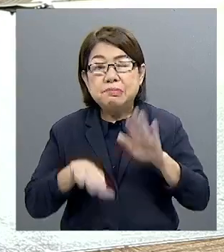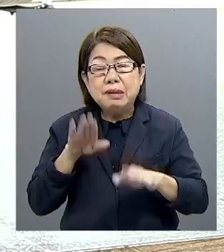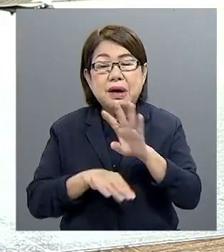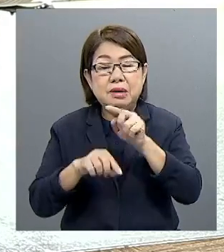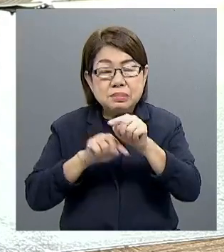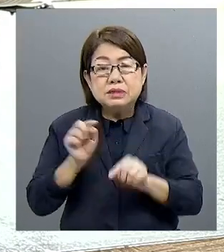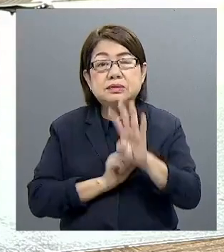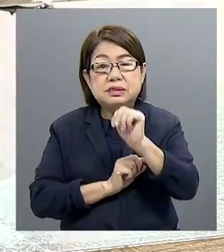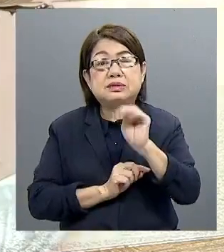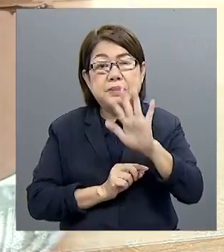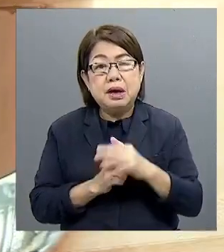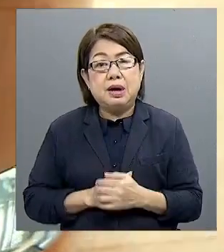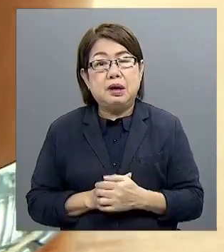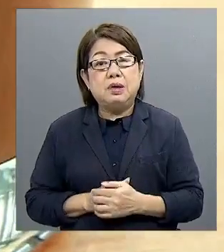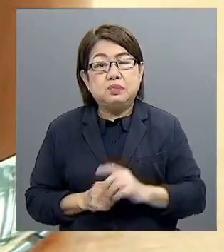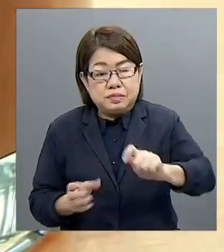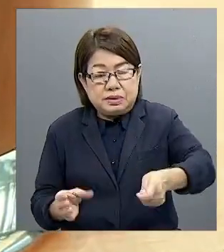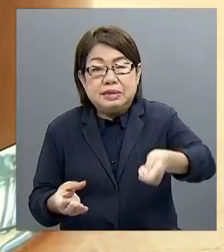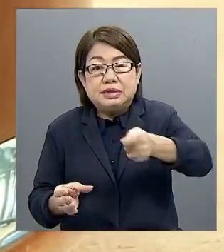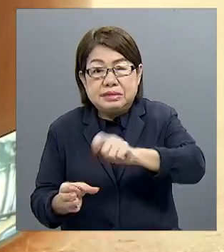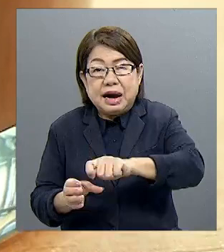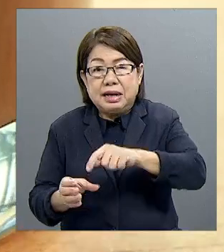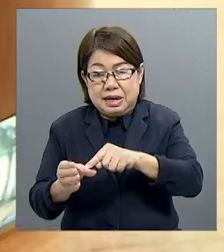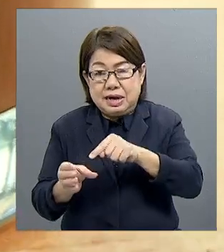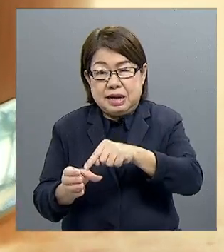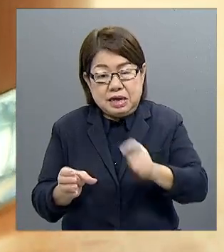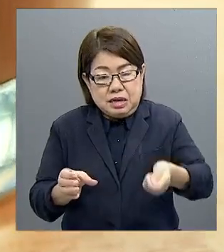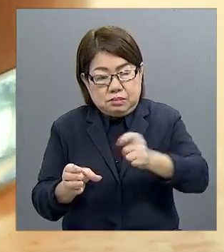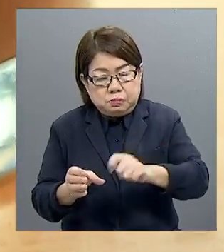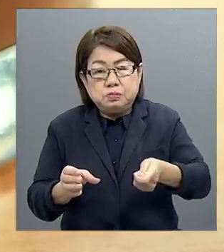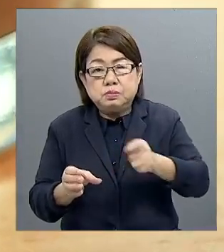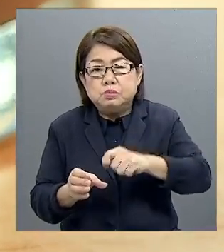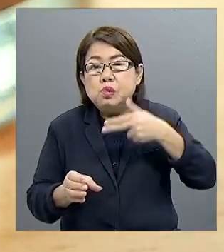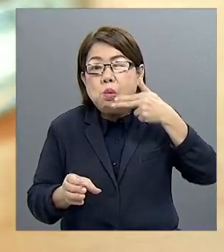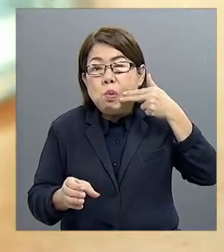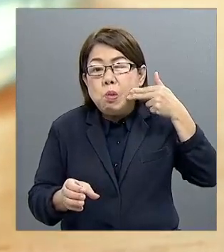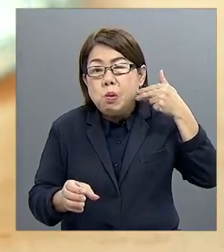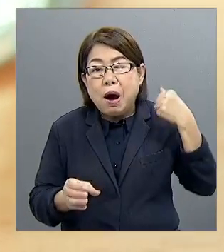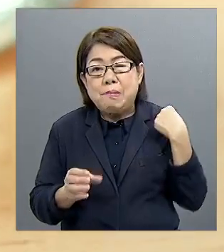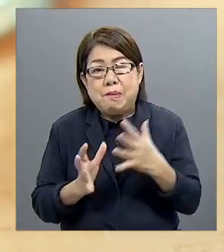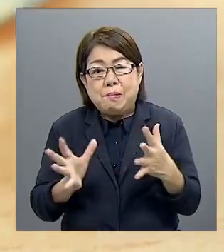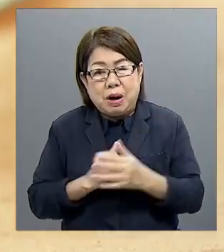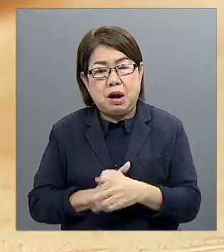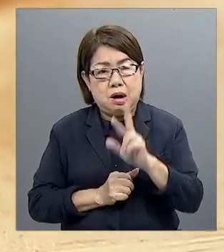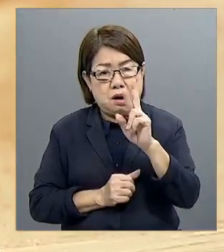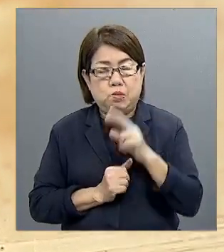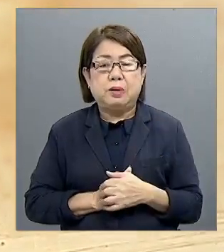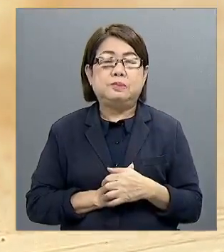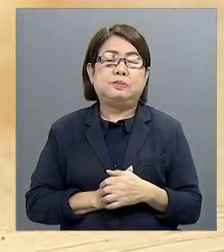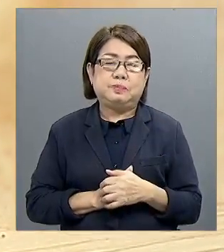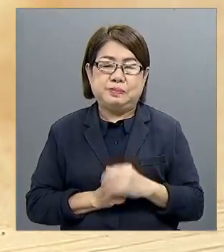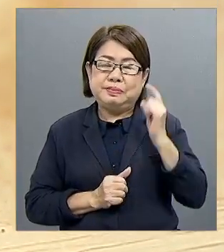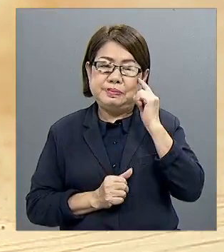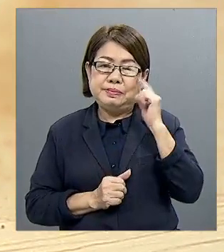ก้ผงกระปุกนึงเนี่ยมีน้ำตาลเกือบครึ่งเลยก็มีเพราะฉันต้องดูให้ดีครับ เราจะกินอย่างไรให้สามารถดื่ม